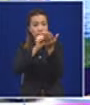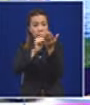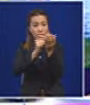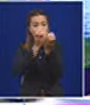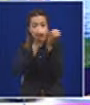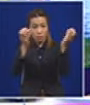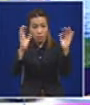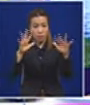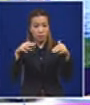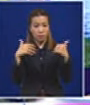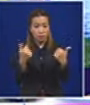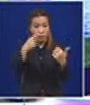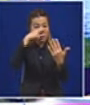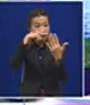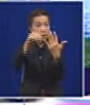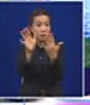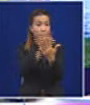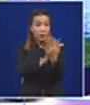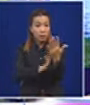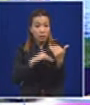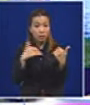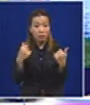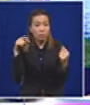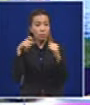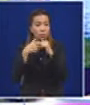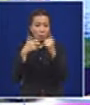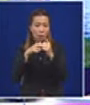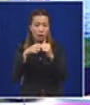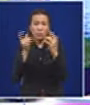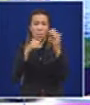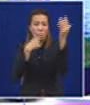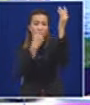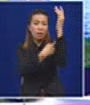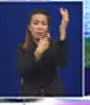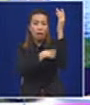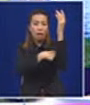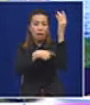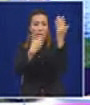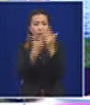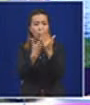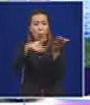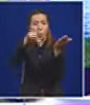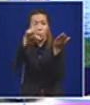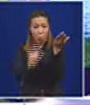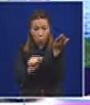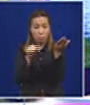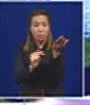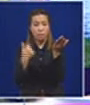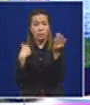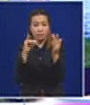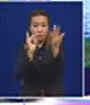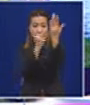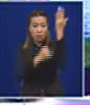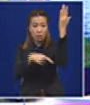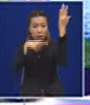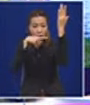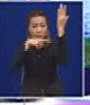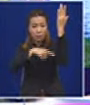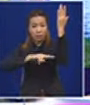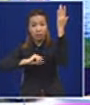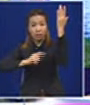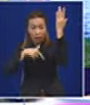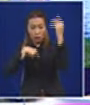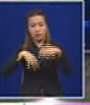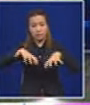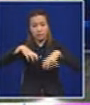ที่ขณะนี้ที่ประเทศไทยเรามีปัญหาราคายางพาราตกต่ำนะคะแต่ว่าเกษตรกรชาวสวนยางที่จังหวัดพังงาสามารถปรับตัวได้ค่ะ